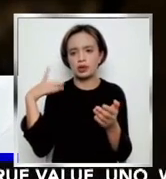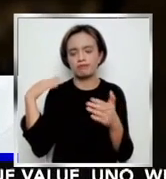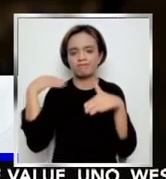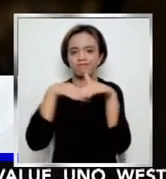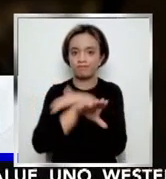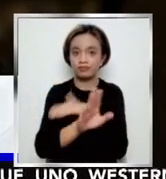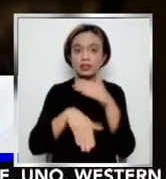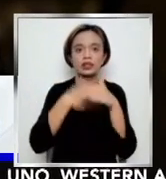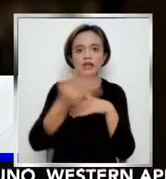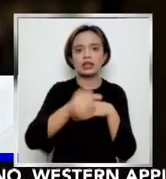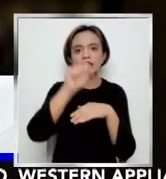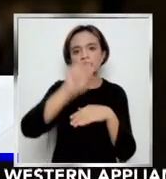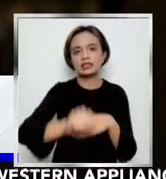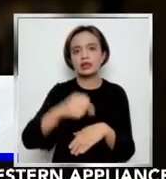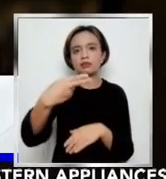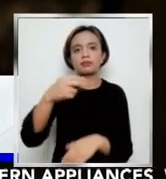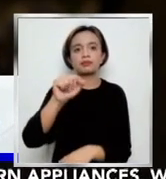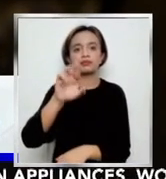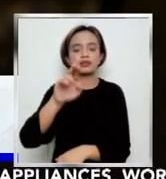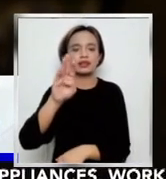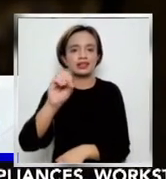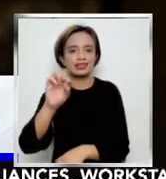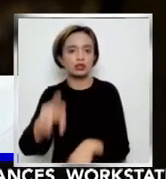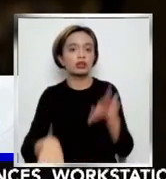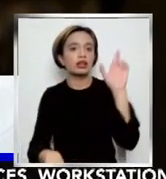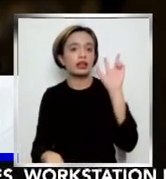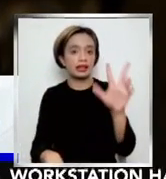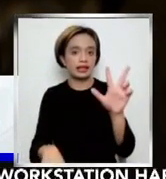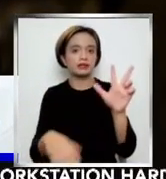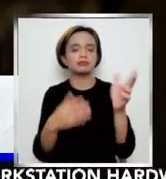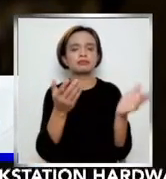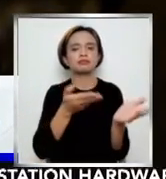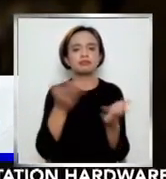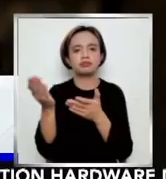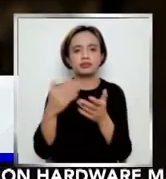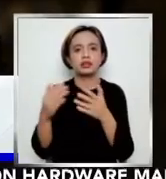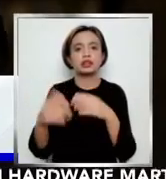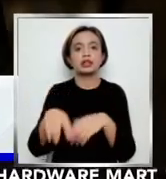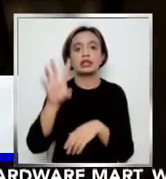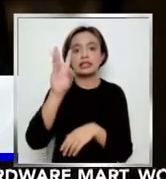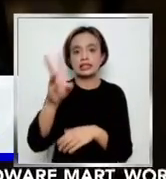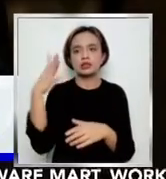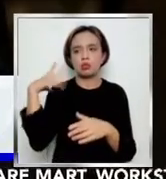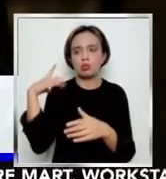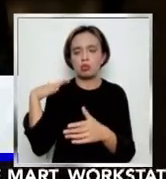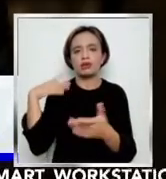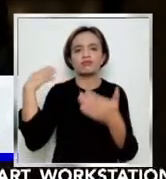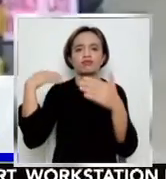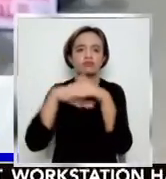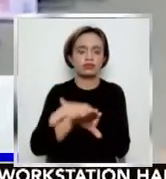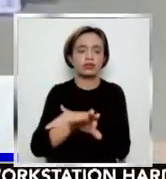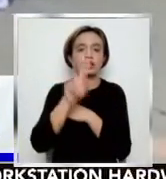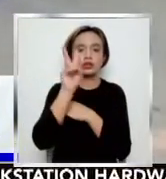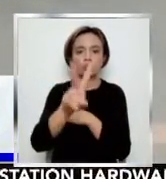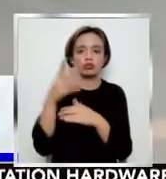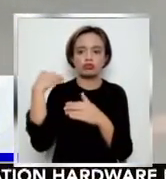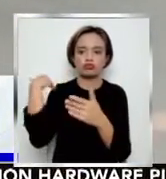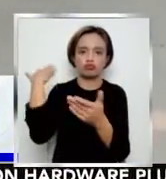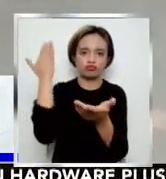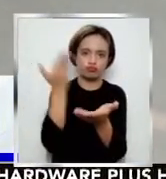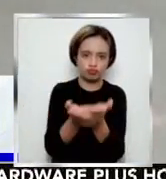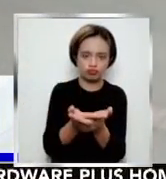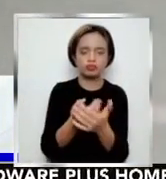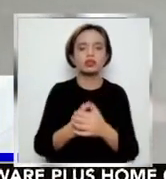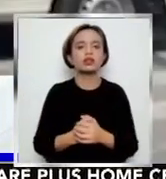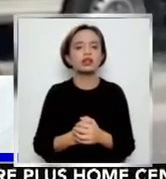Harbor, 3 ang dinidiskargahan ng mga kargamento, 6 ang naghihintay pa makapasok habang may 2 pang paparating na mga barko. Kaya naman